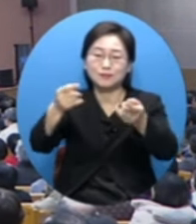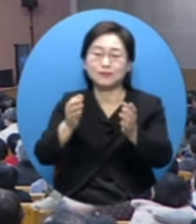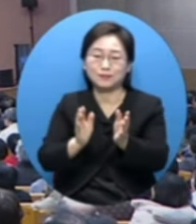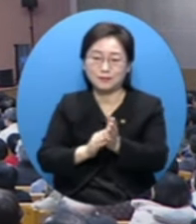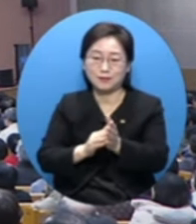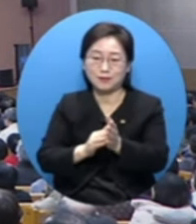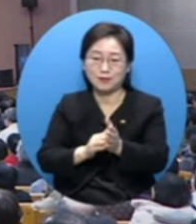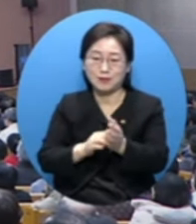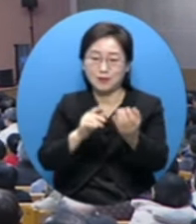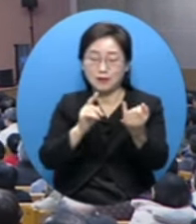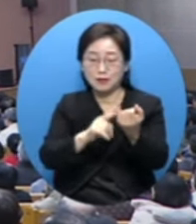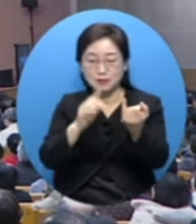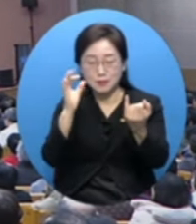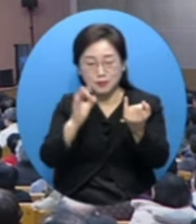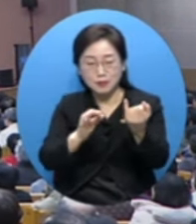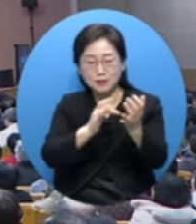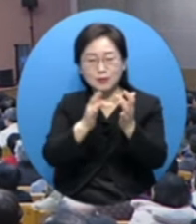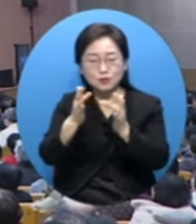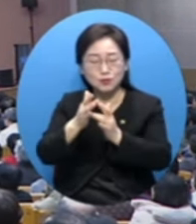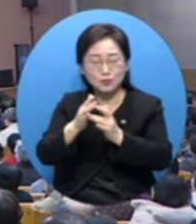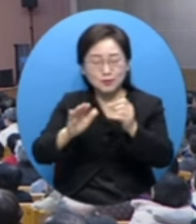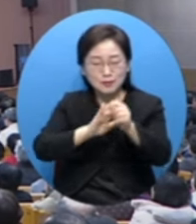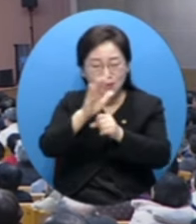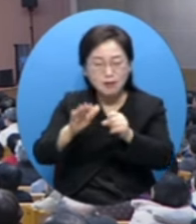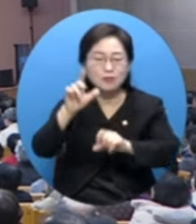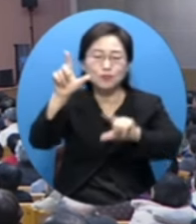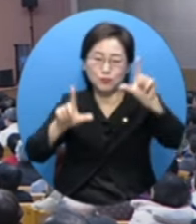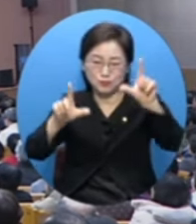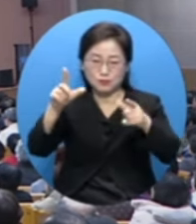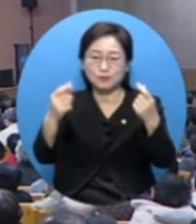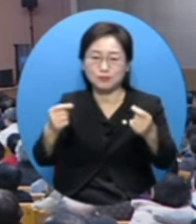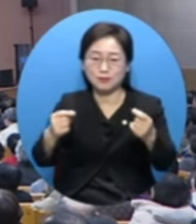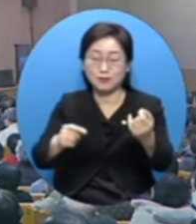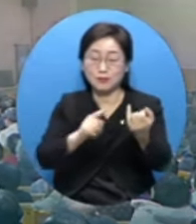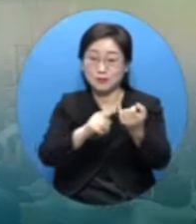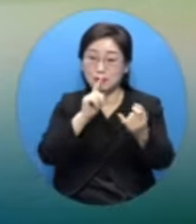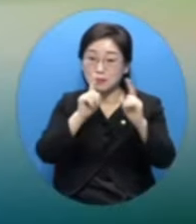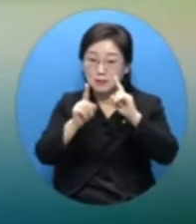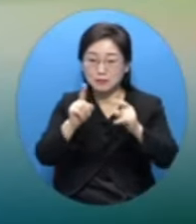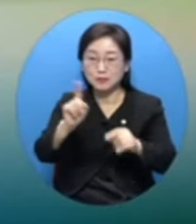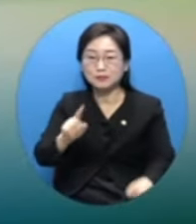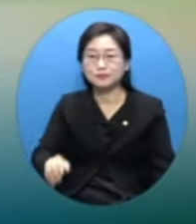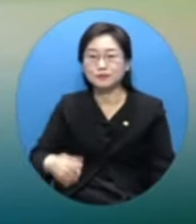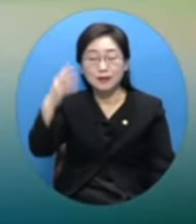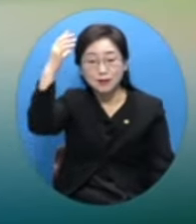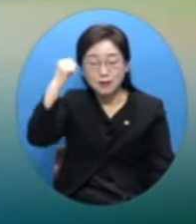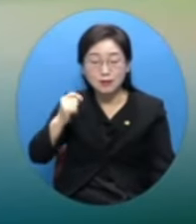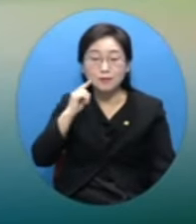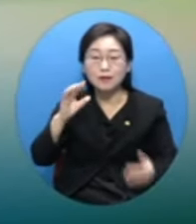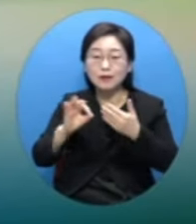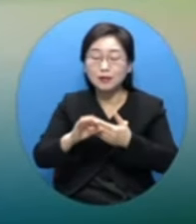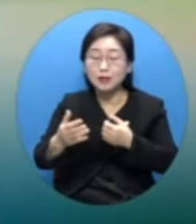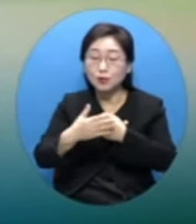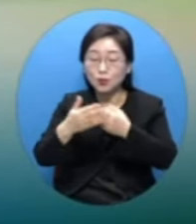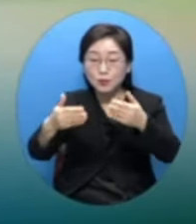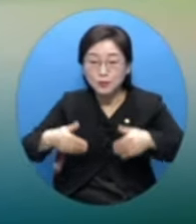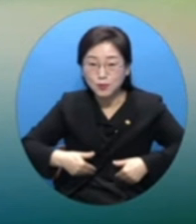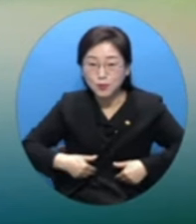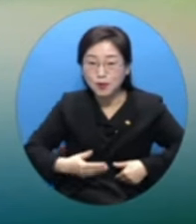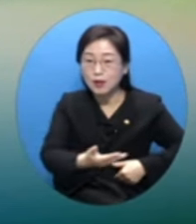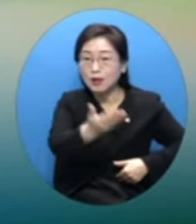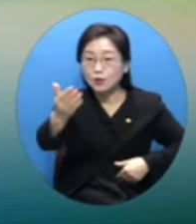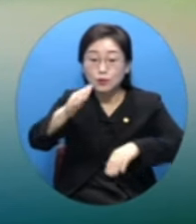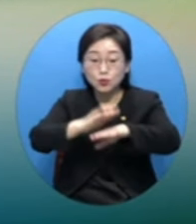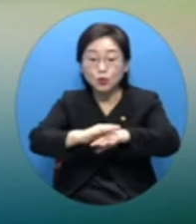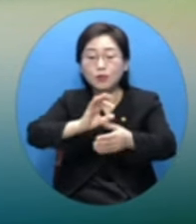그녀가 지나간 곳에는 예수님의 사랑의 흔적만이 남았습니다. 그녀가 이와 같은 말을 남겼습니다. 기억하라, 만약 도움이 필요하다면 너의 손을